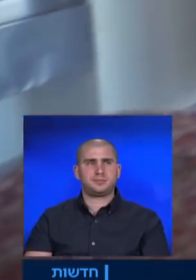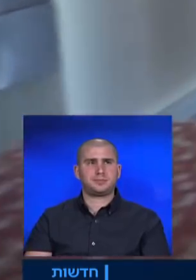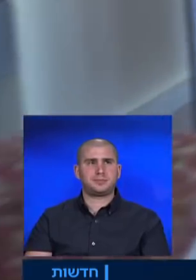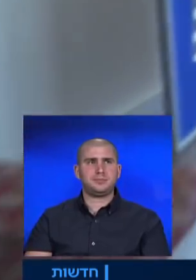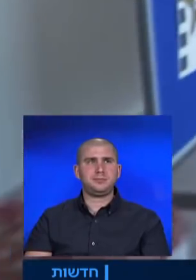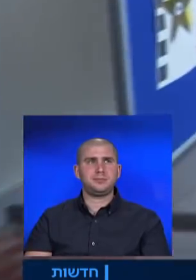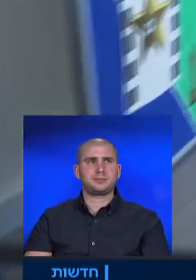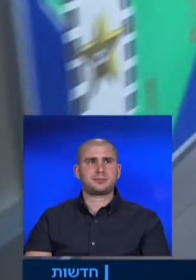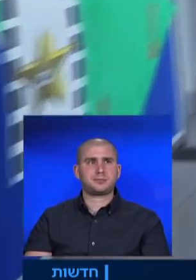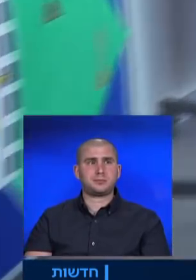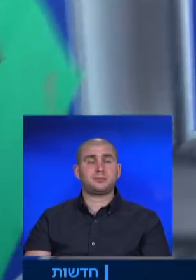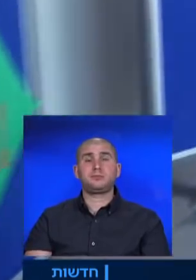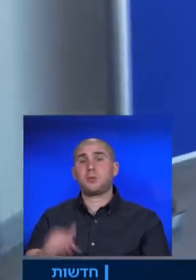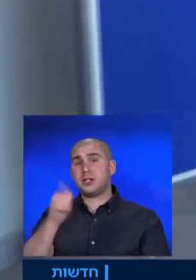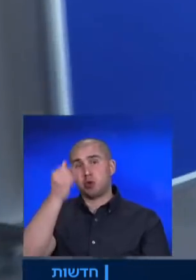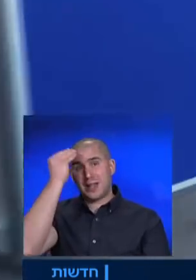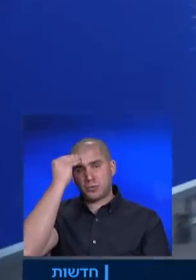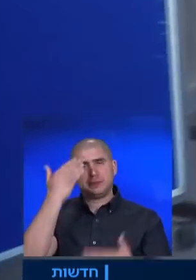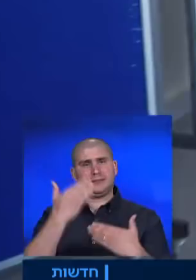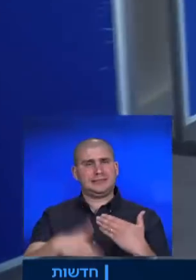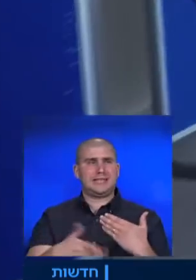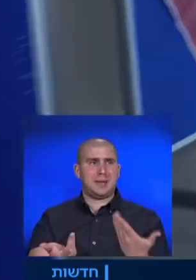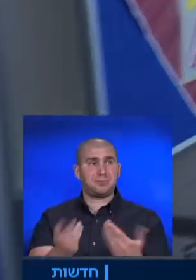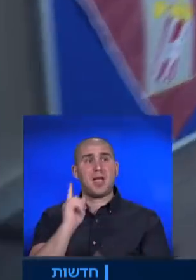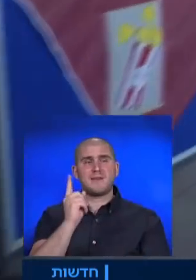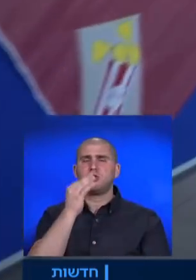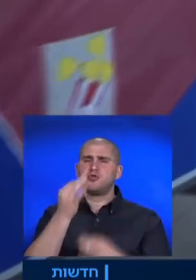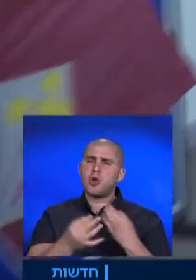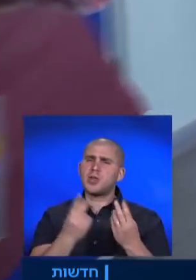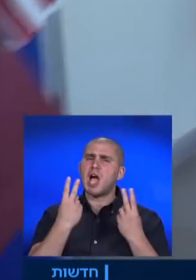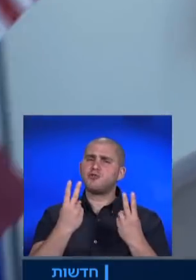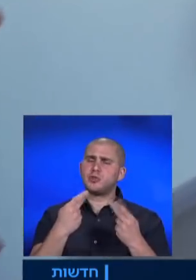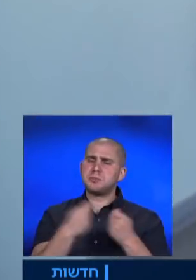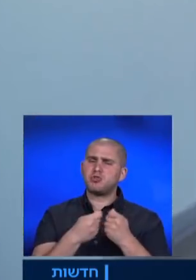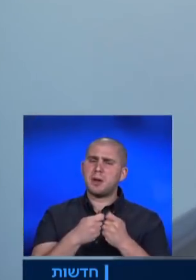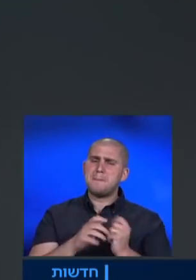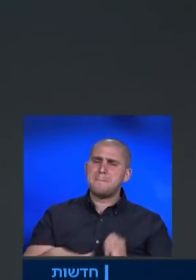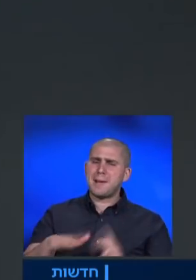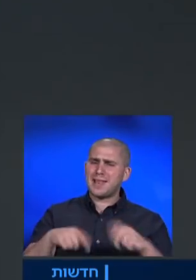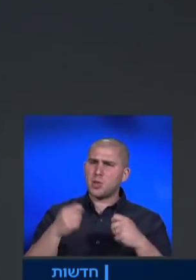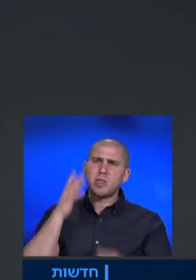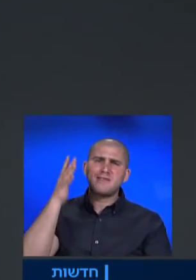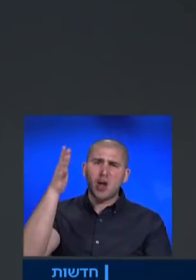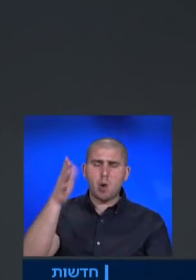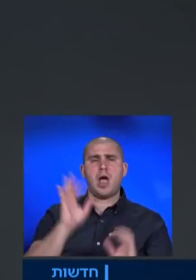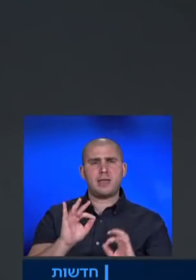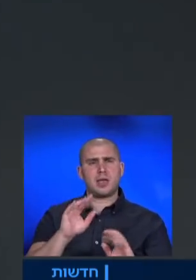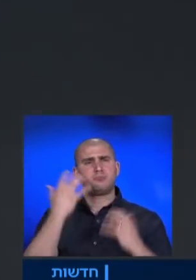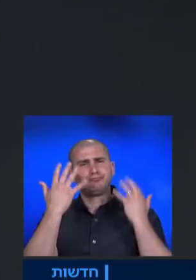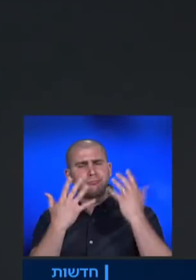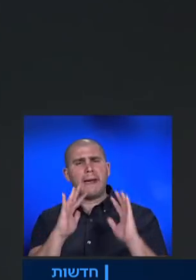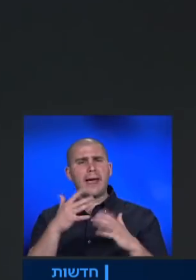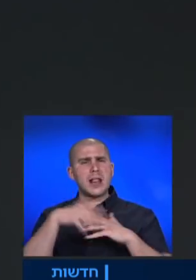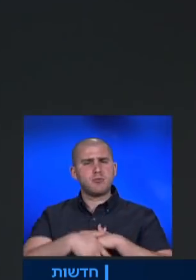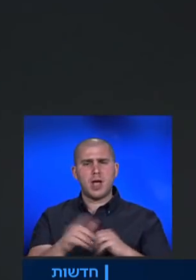היום הראשון ללימודים הסתיים, אבל השאלות החשובות שעוסקות במערכת בטווח הארוך עדיין כאן. איך תשפיע התקופה הארוכה בלי